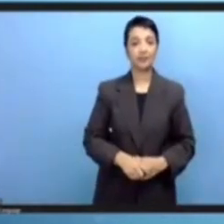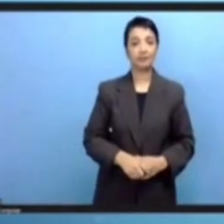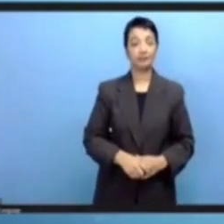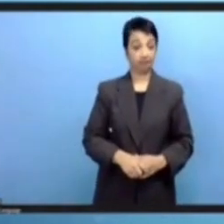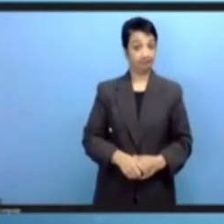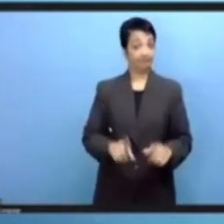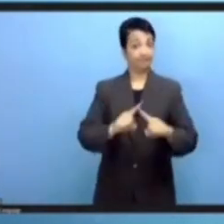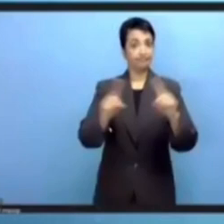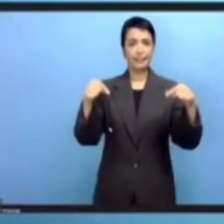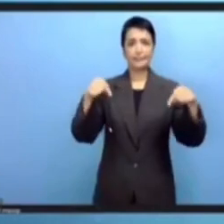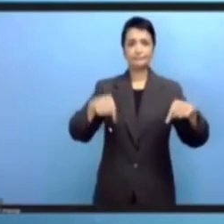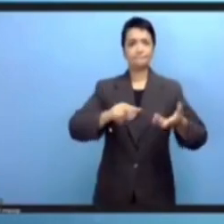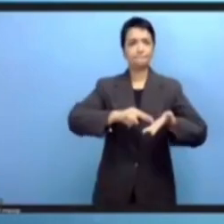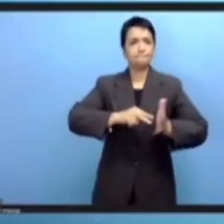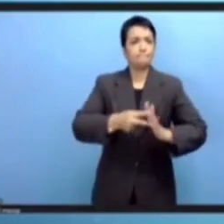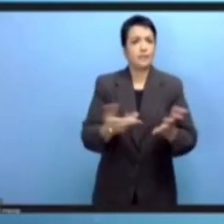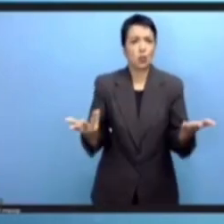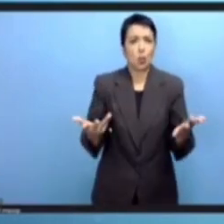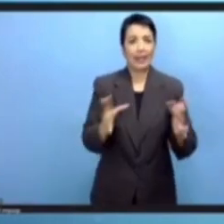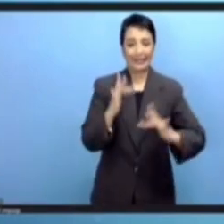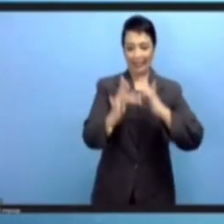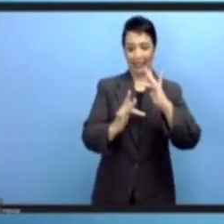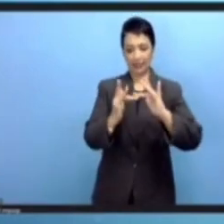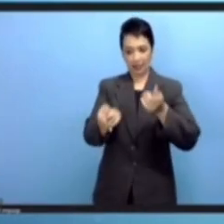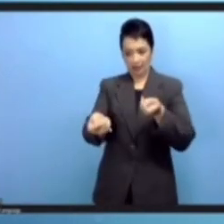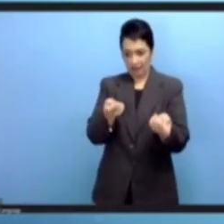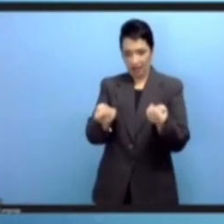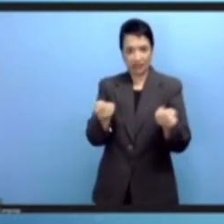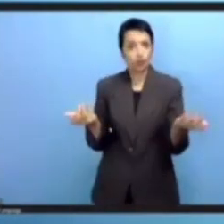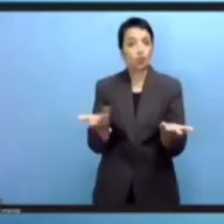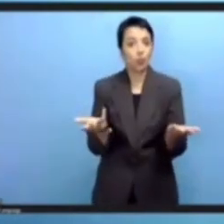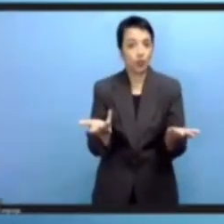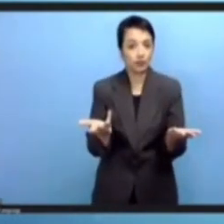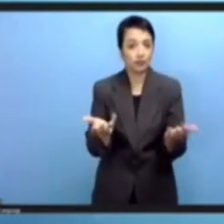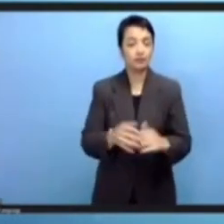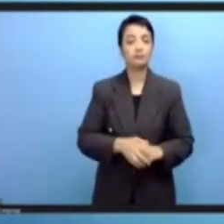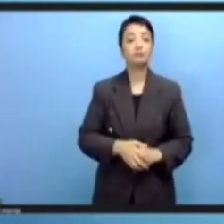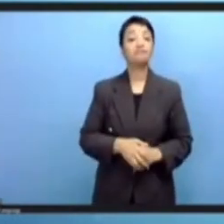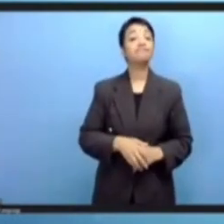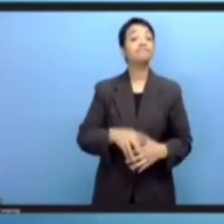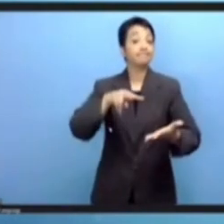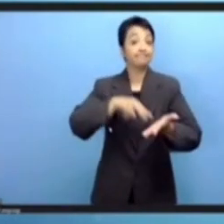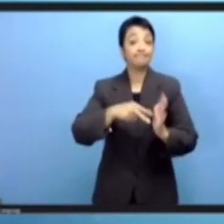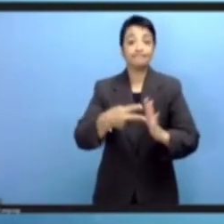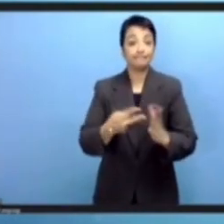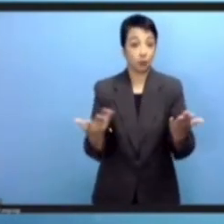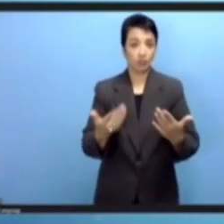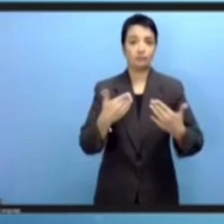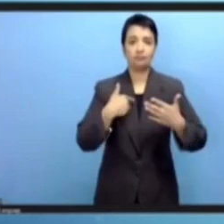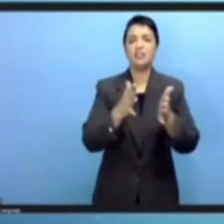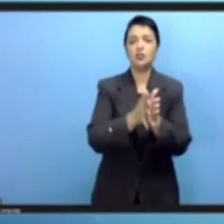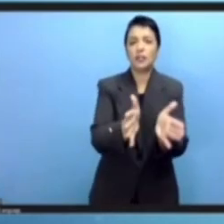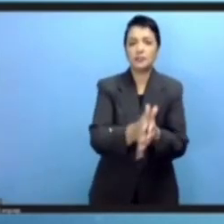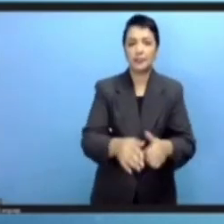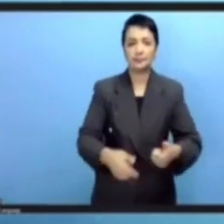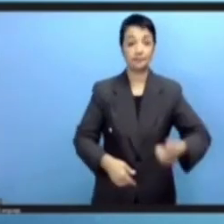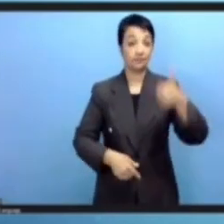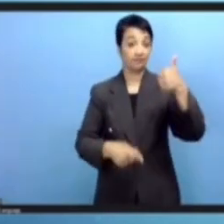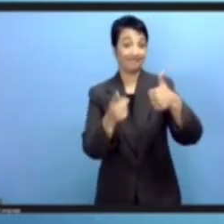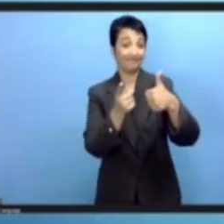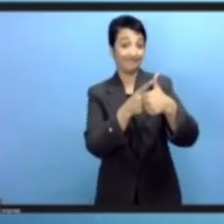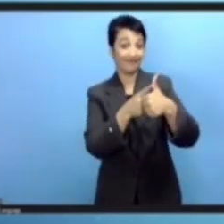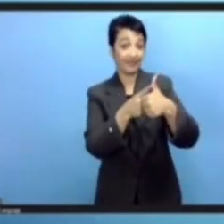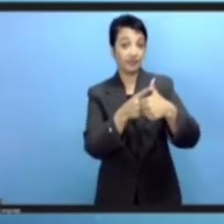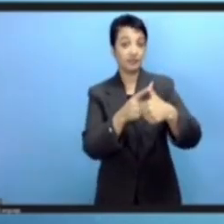sur Internet. Que cela signifie-t-il pour la gouvernance de l'Internet, à mon